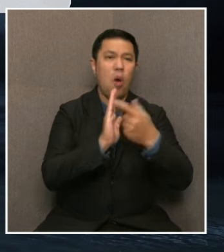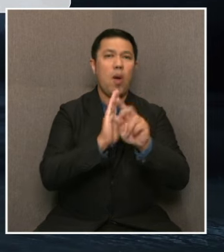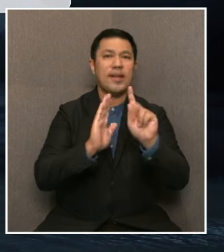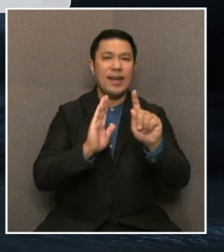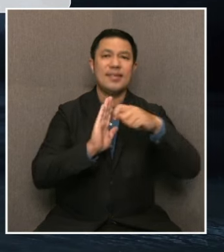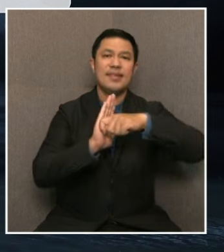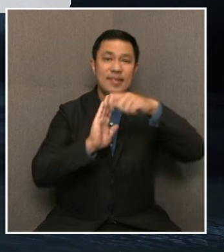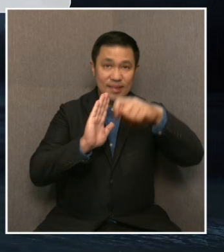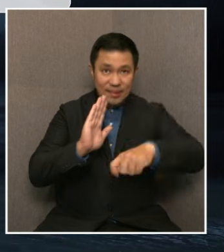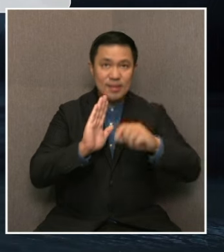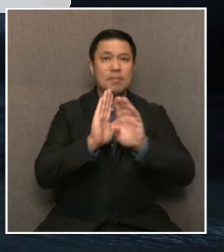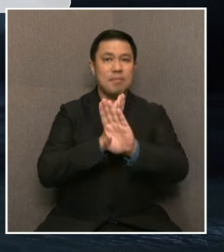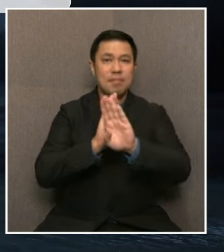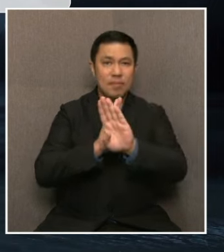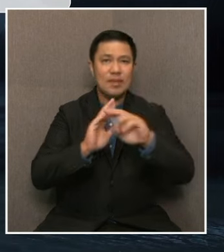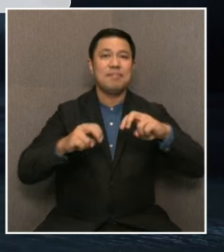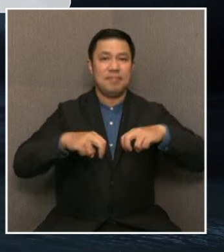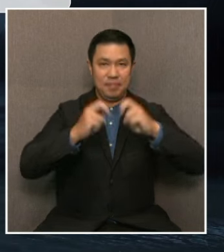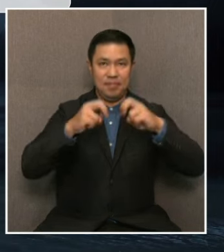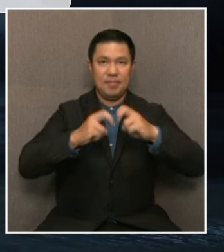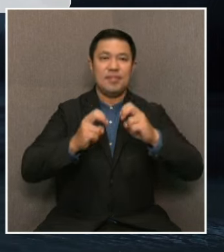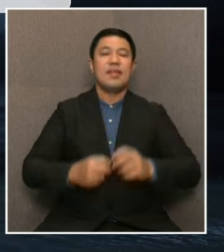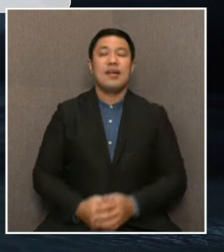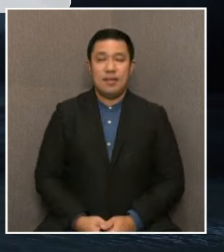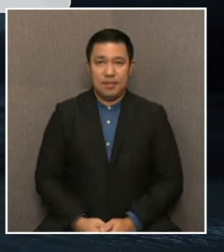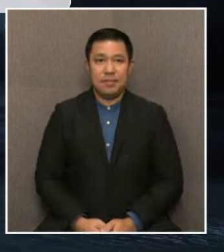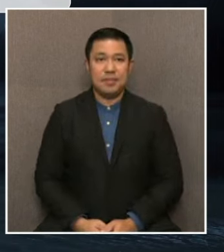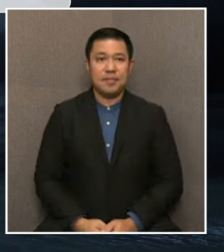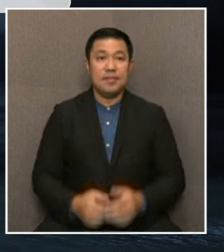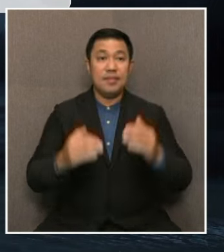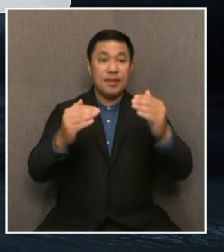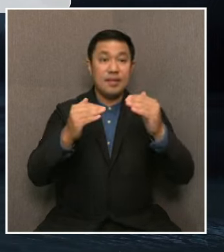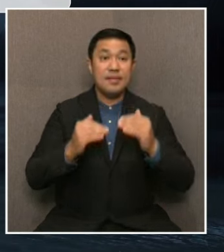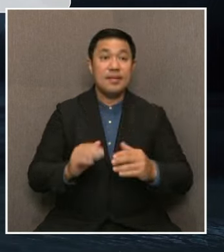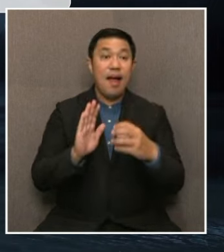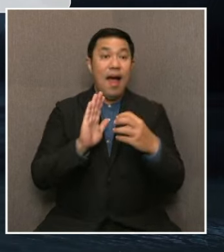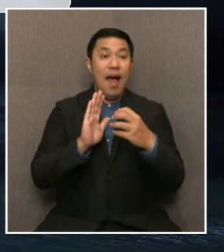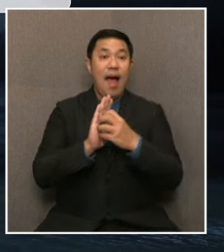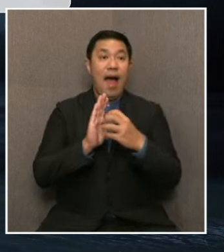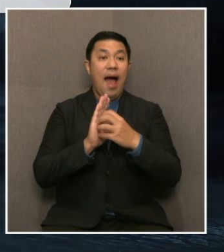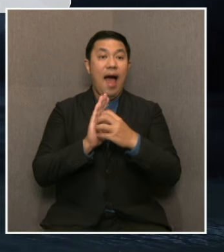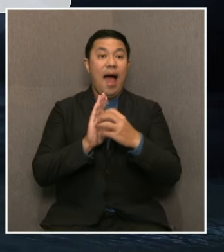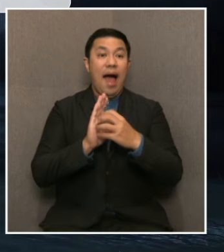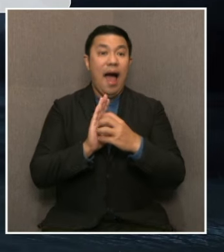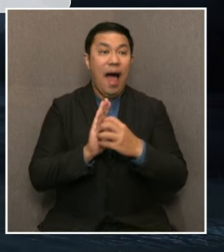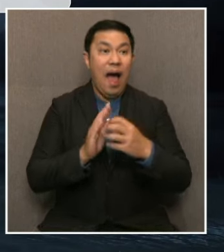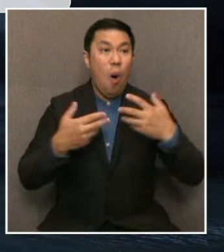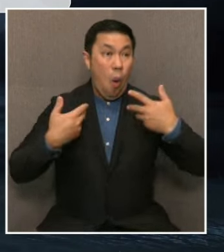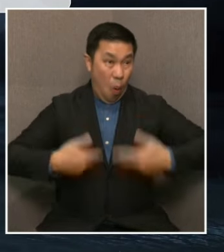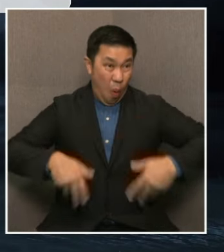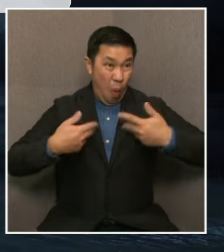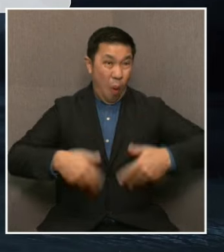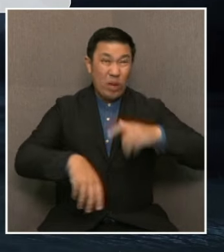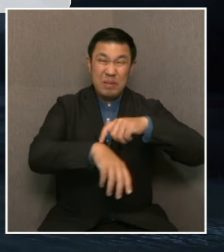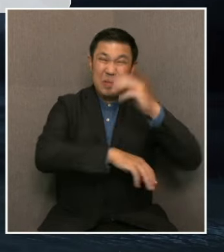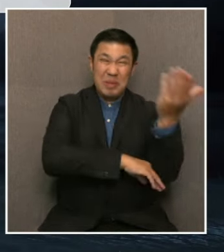ชสีมาบุรีรัมย์และสุรินทร์ครับส่วนภาคกลางครับอากาศร้อนในช่วงตอนกลางวันและมีอากาศ